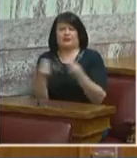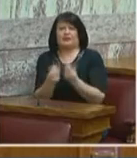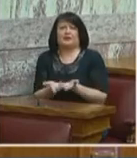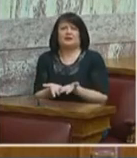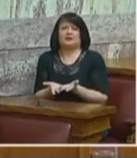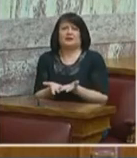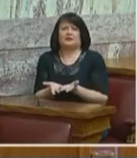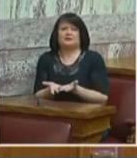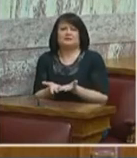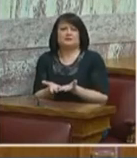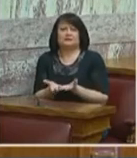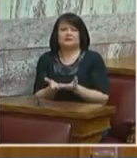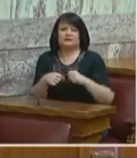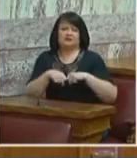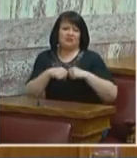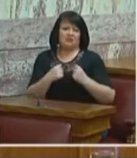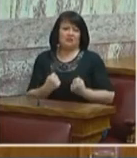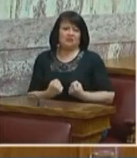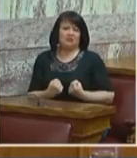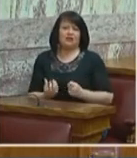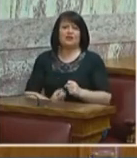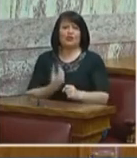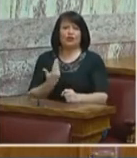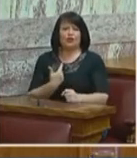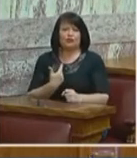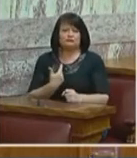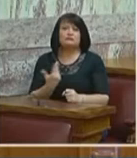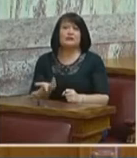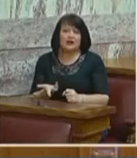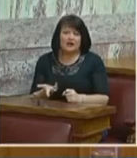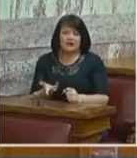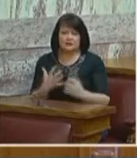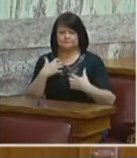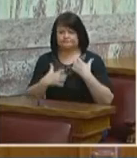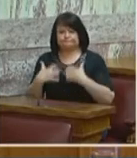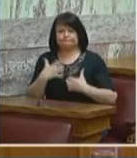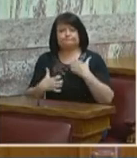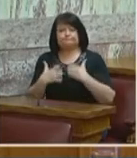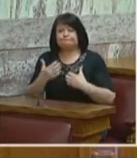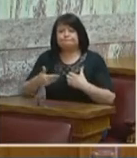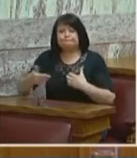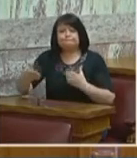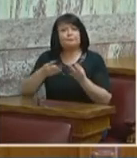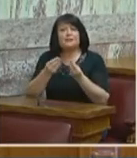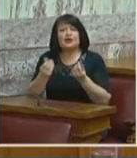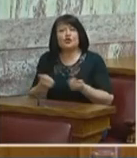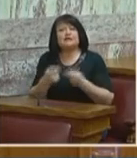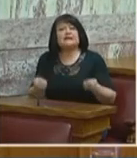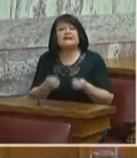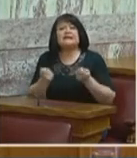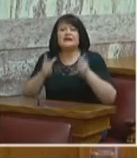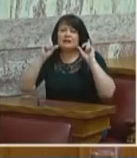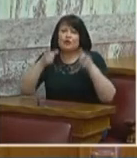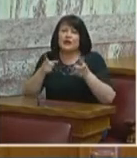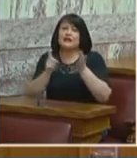όχι μόνο αισθήματα απογοήτευσης δικαιολογεί, αλλά και εύλογες ανησυχίες για την ποιότητα της λειτουργίας των δημοκρατικών θεσμών